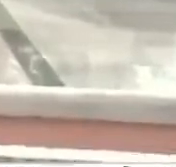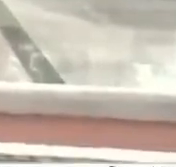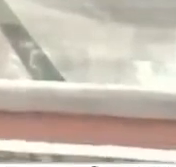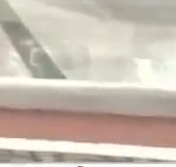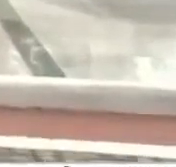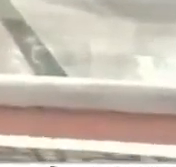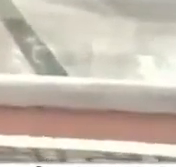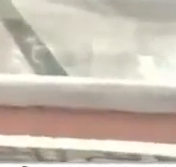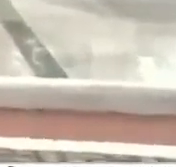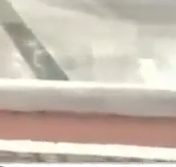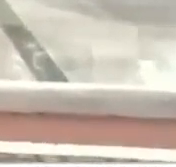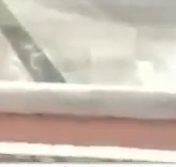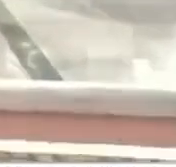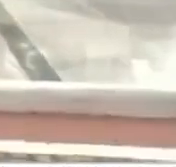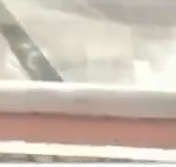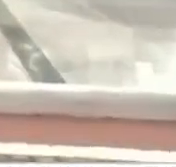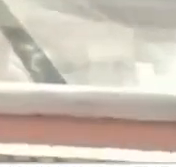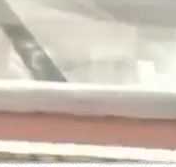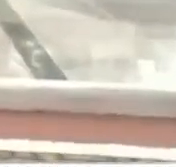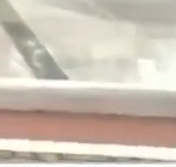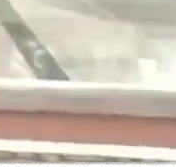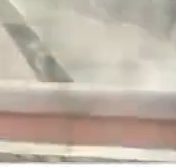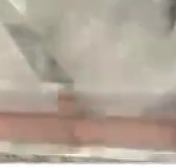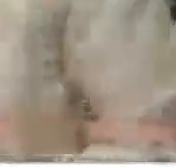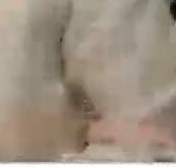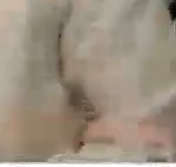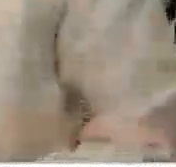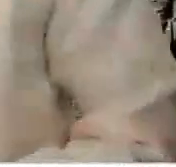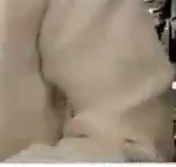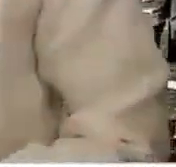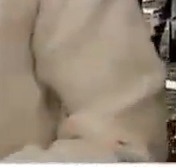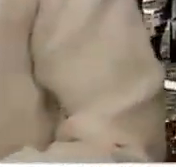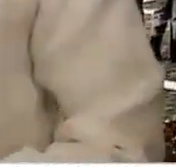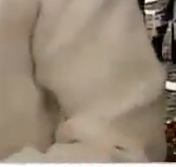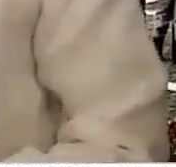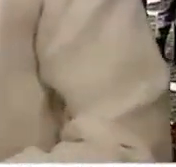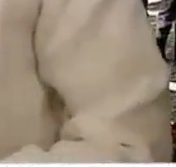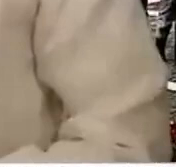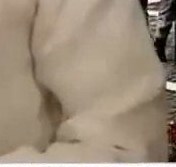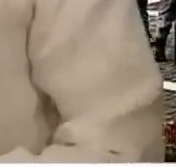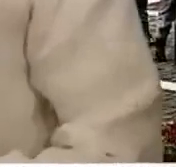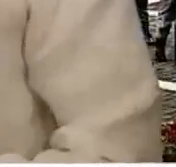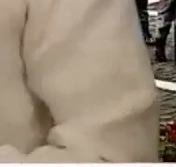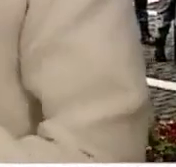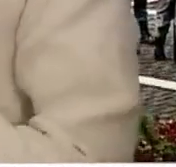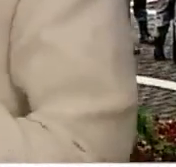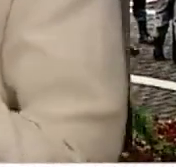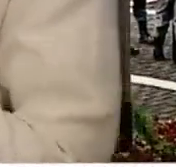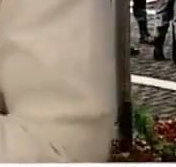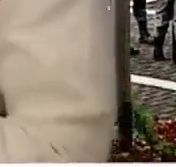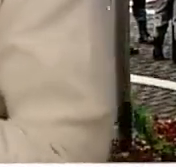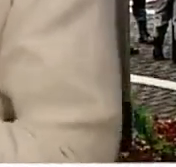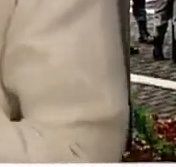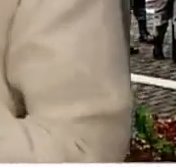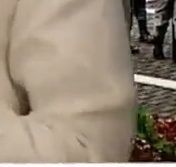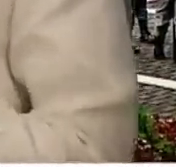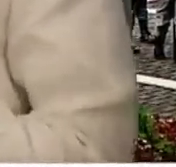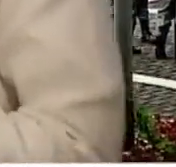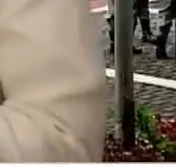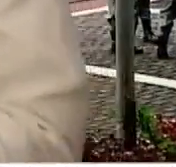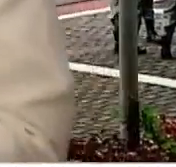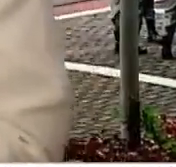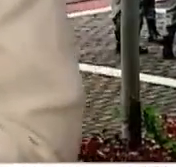Historical Commission of the Philippines o NHCP na si Ginoong Francis Christopher Pasion. Magandang umaga, sir. Magandang umaga